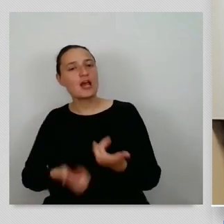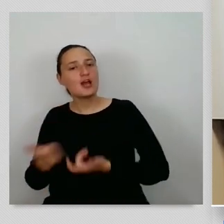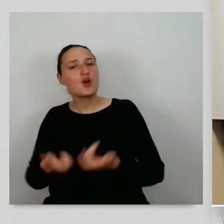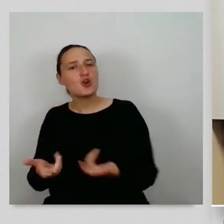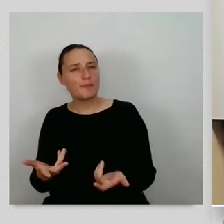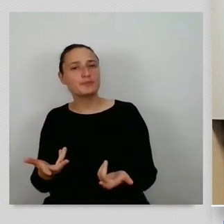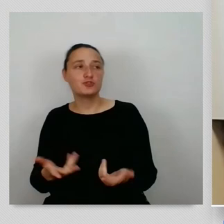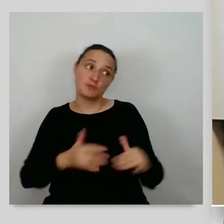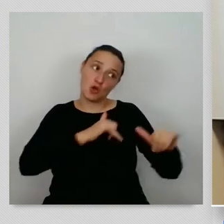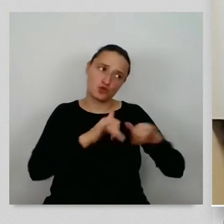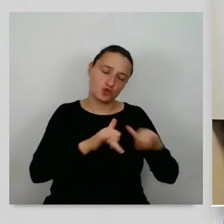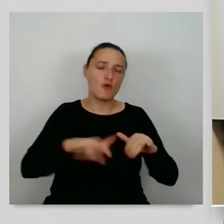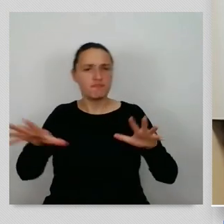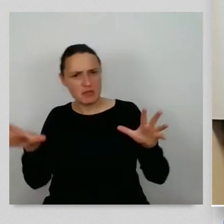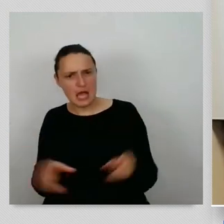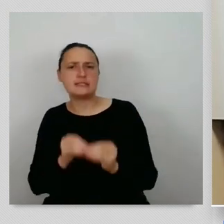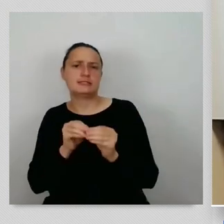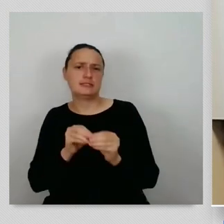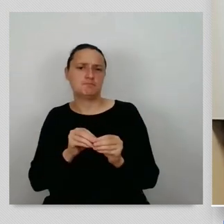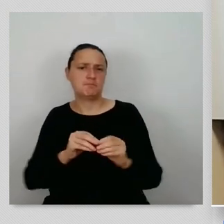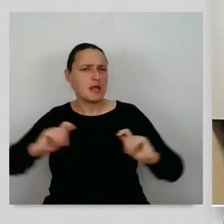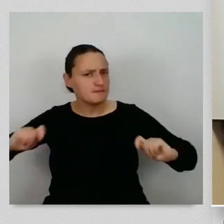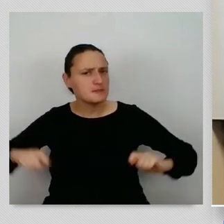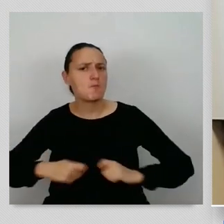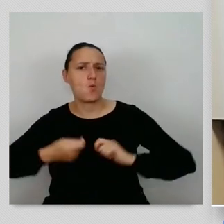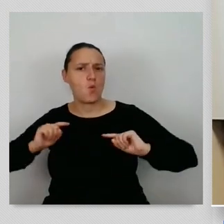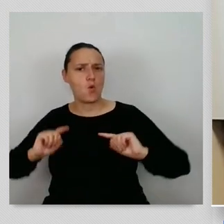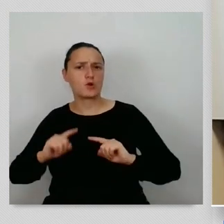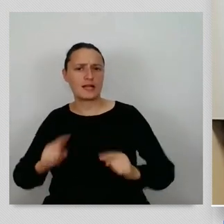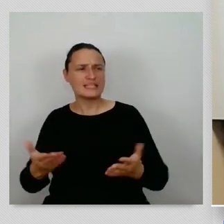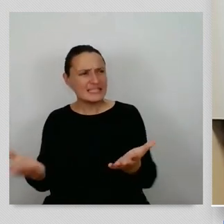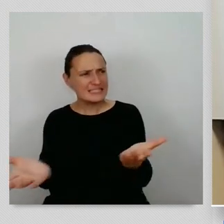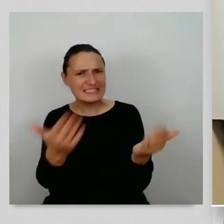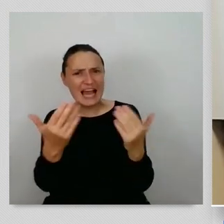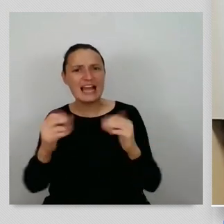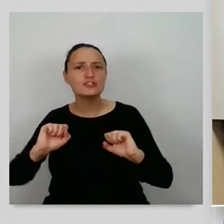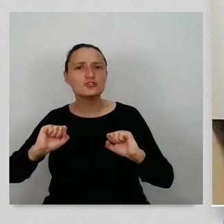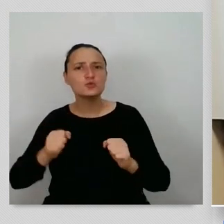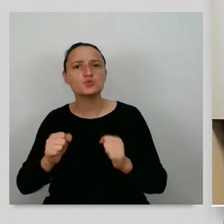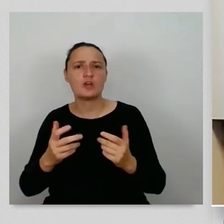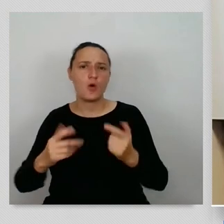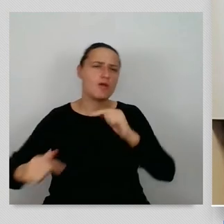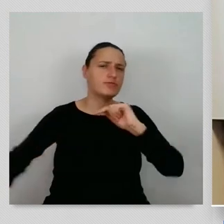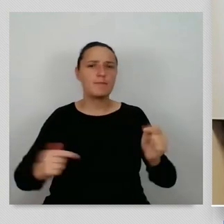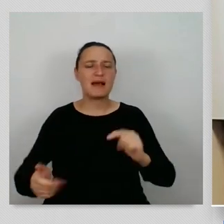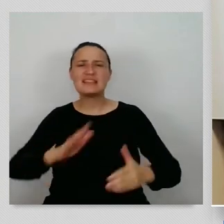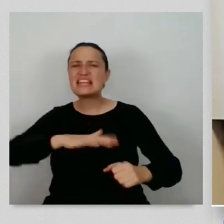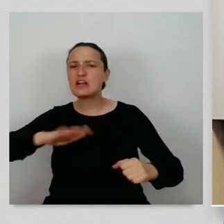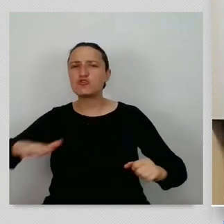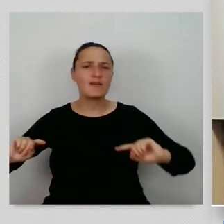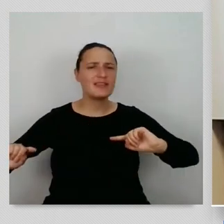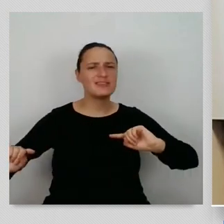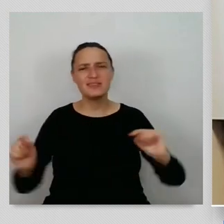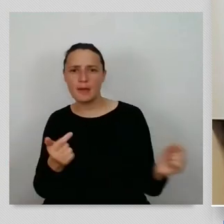robić strona rządowa i polityczna, ale współorganizowanie i zachęcanie do udziału w tej wielkiej debacie narodowej, która będzie